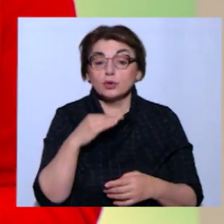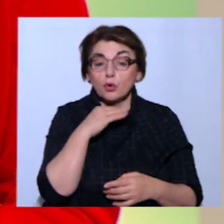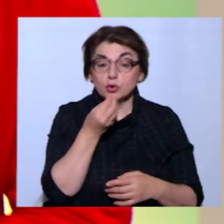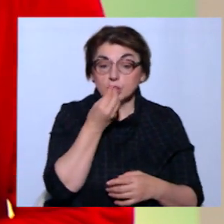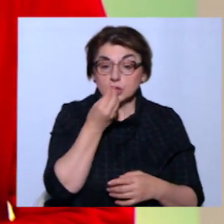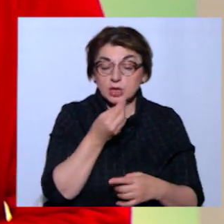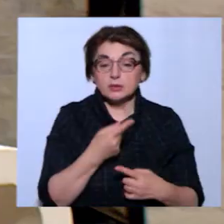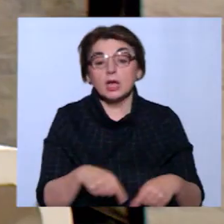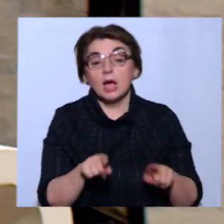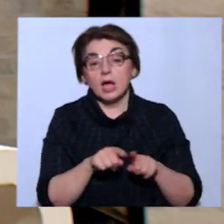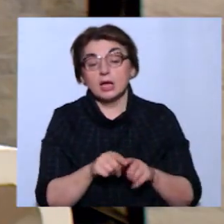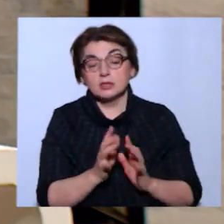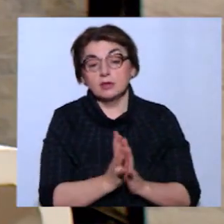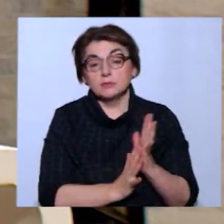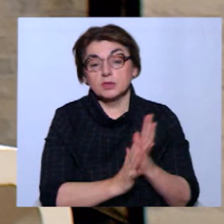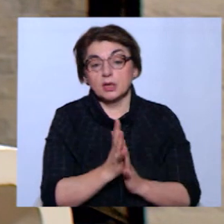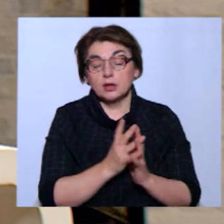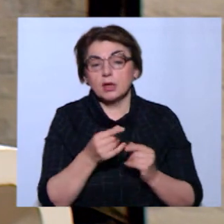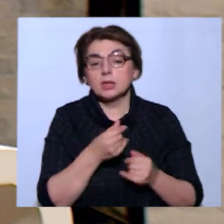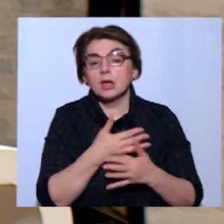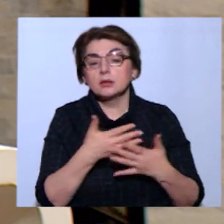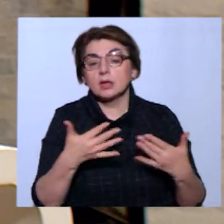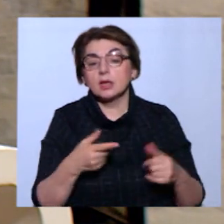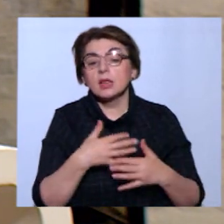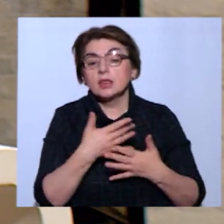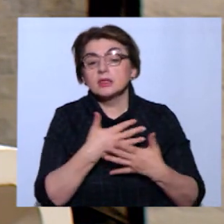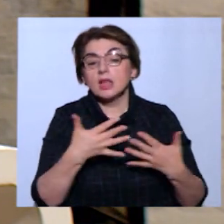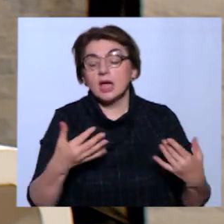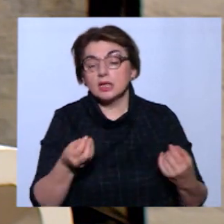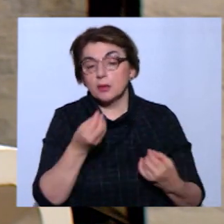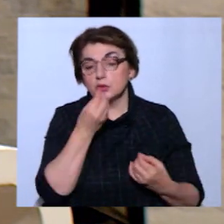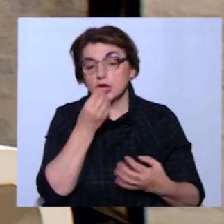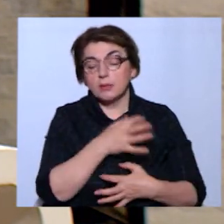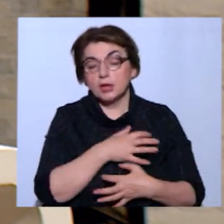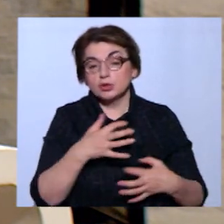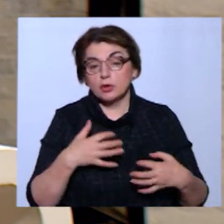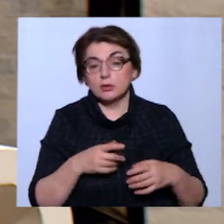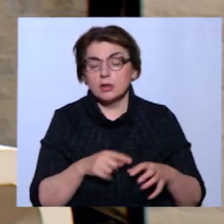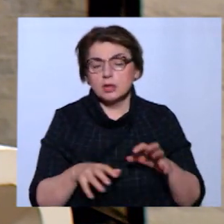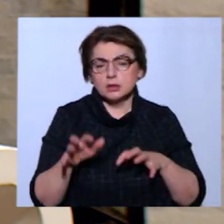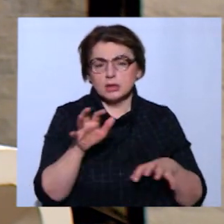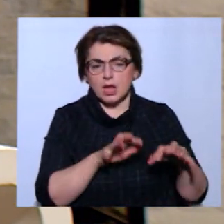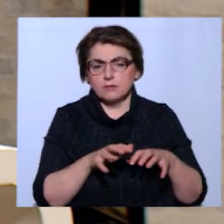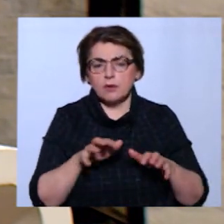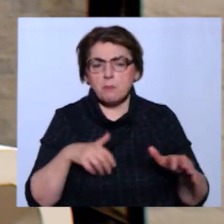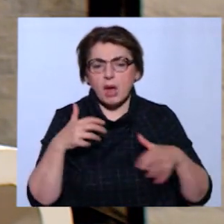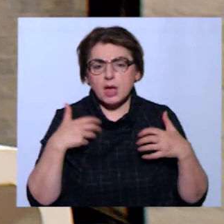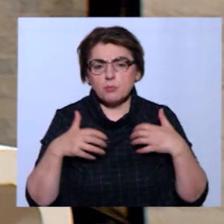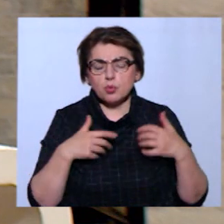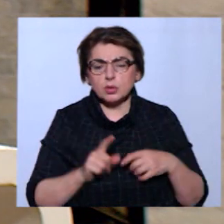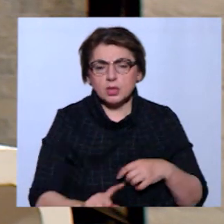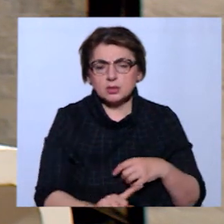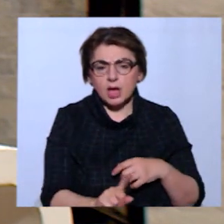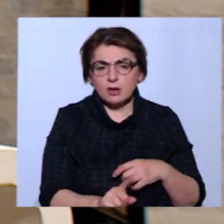ასევე მცენარეებით. ასეთებს ნაირმჭამელებს უწოდებენ და დათვი, მაგალითად მაიმუნი, თაგვი,